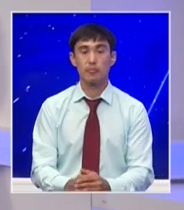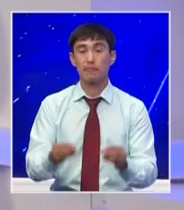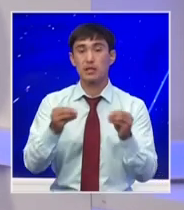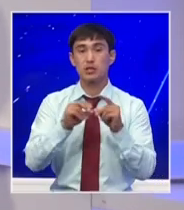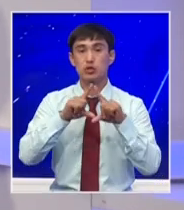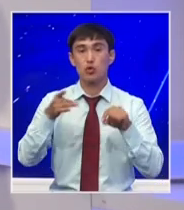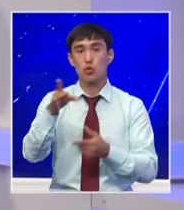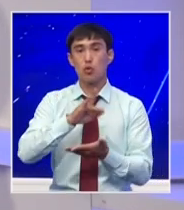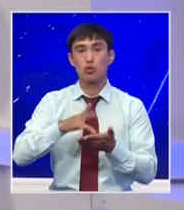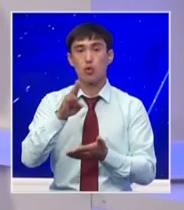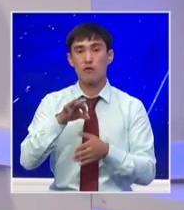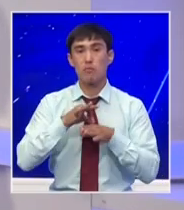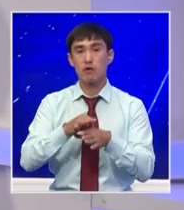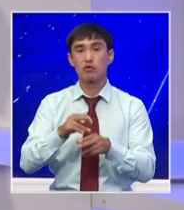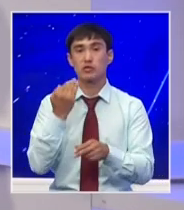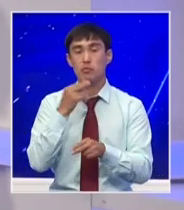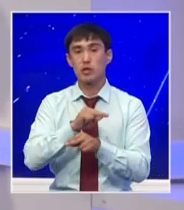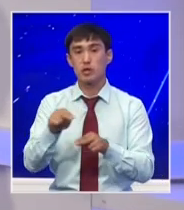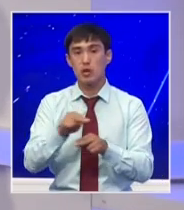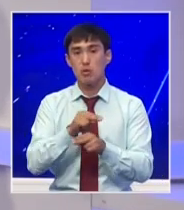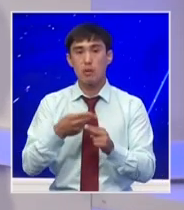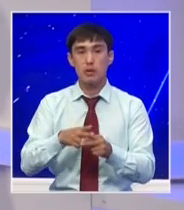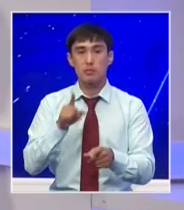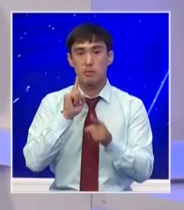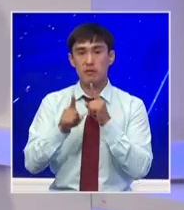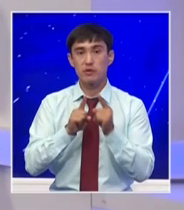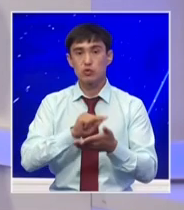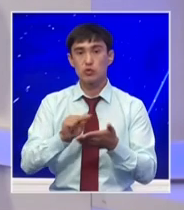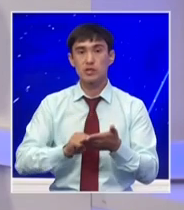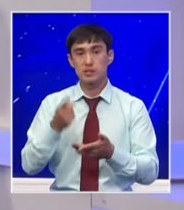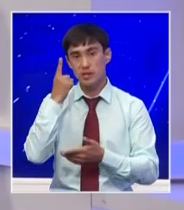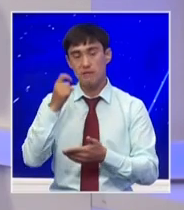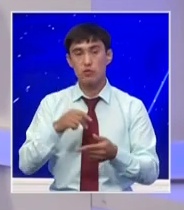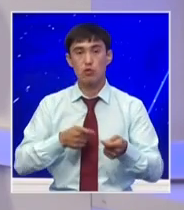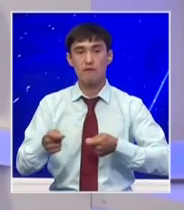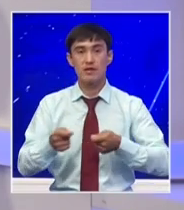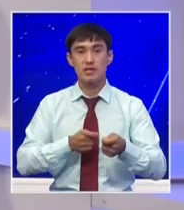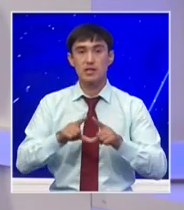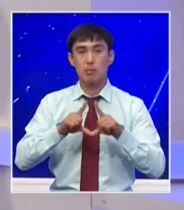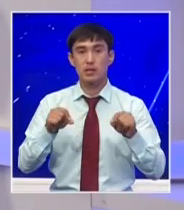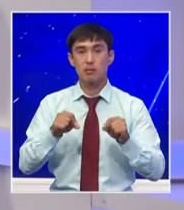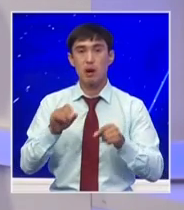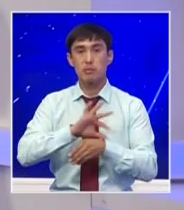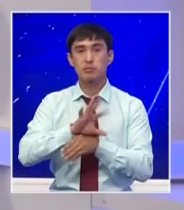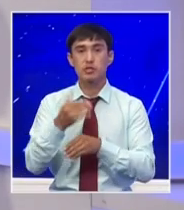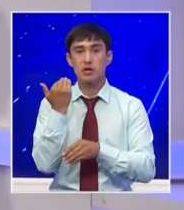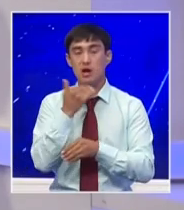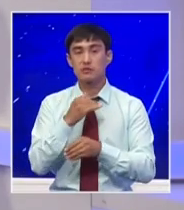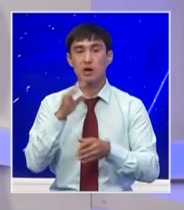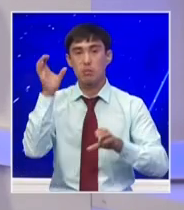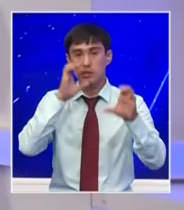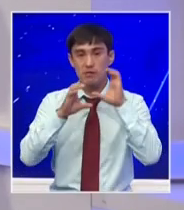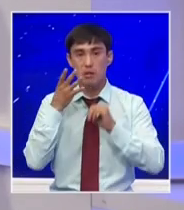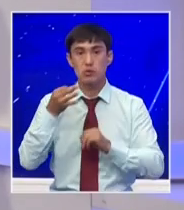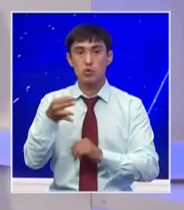В 10 школах города Конаев проводится капитальный ремонт. Об этом на брифинге с журналистами заявил руководитель Департамента по обеспечению качества